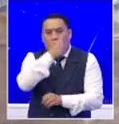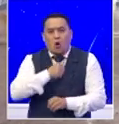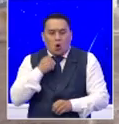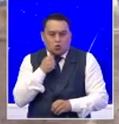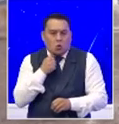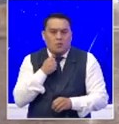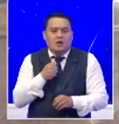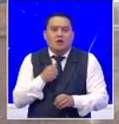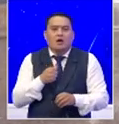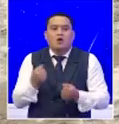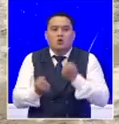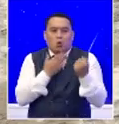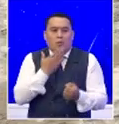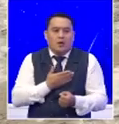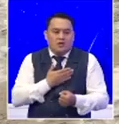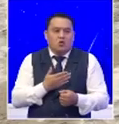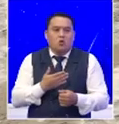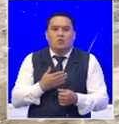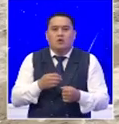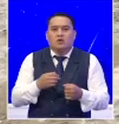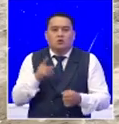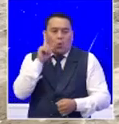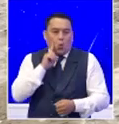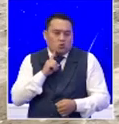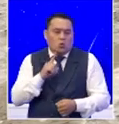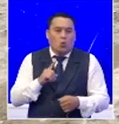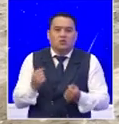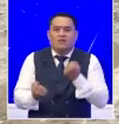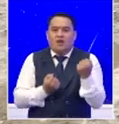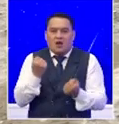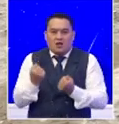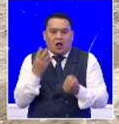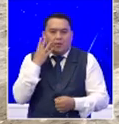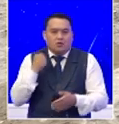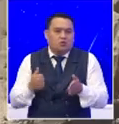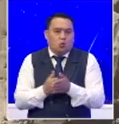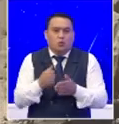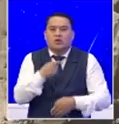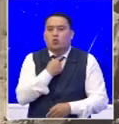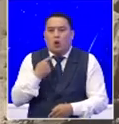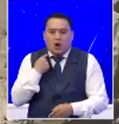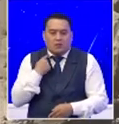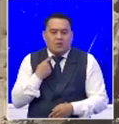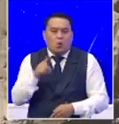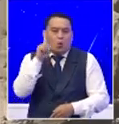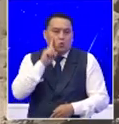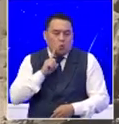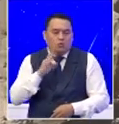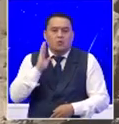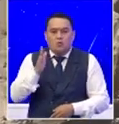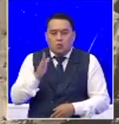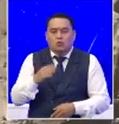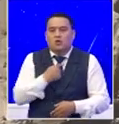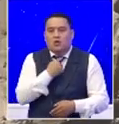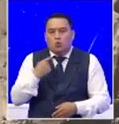Уже пару лет, как автолюбители, без преувеличения наслаждаются комфортной ездой от Алматы до Талдыкургана. Не менее комфортно станет движение